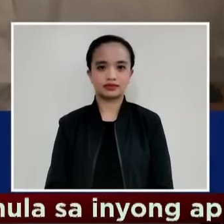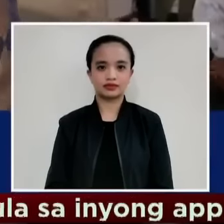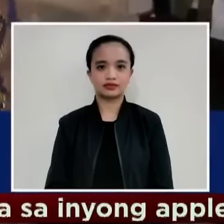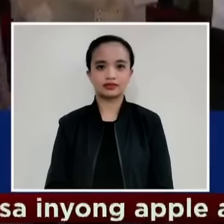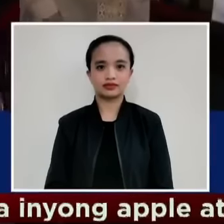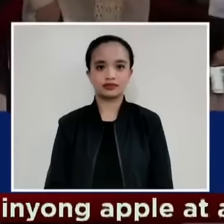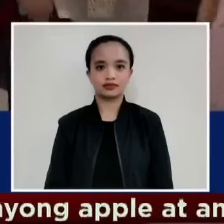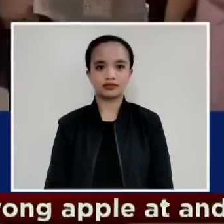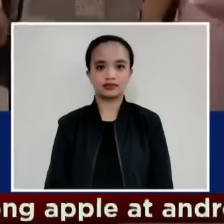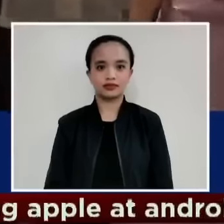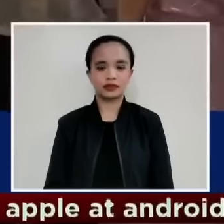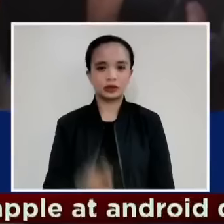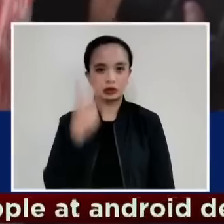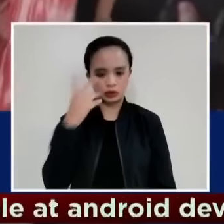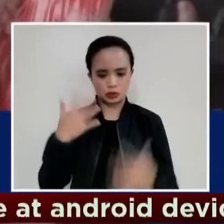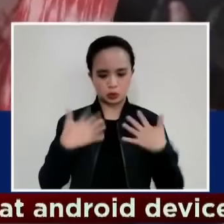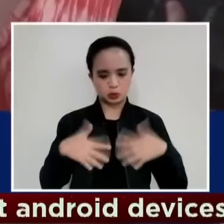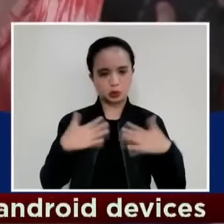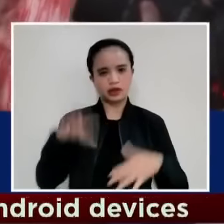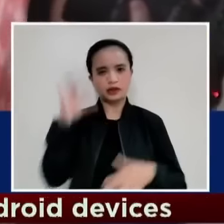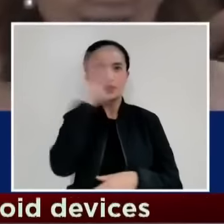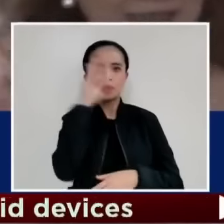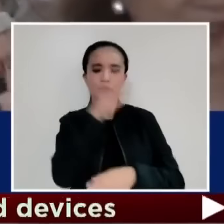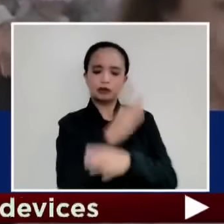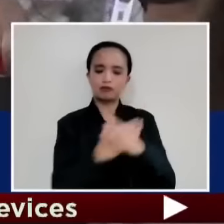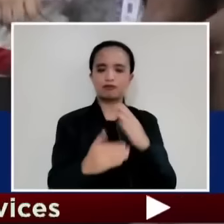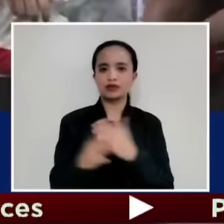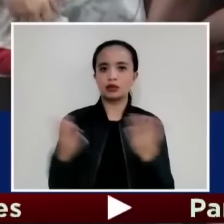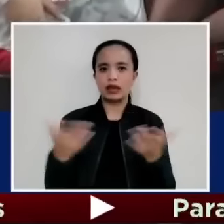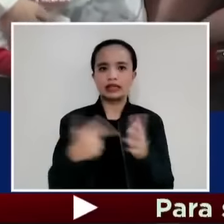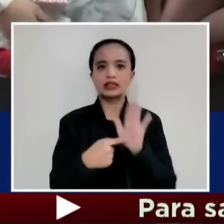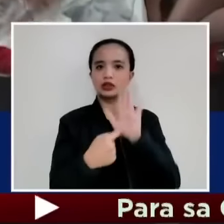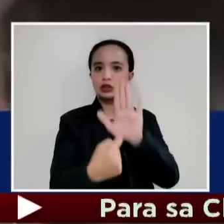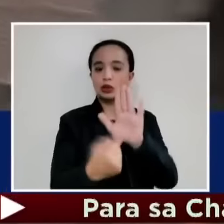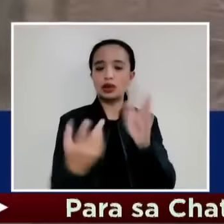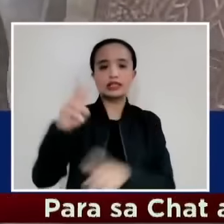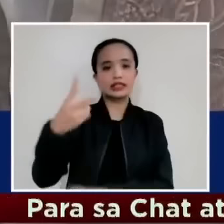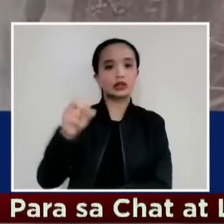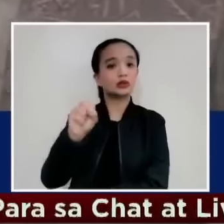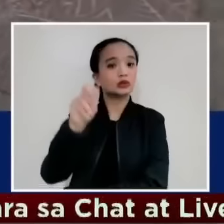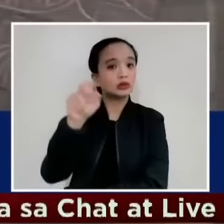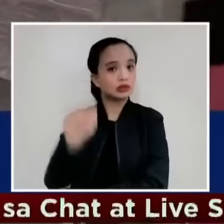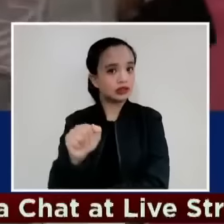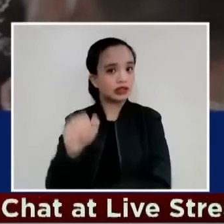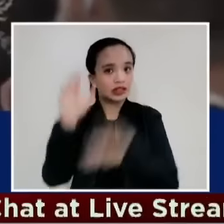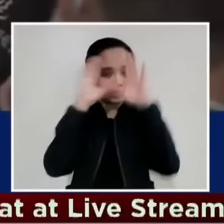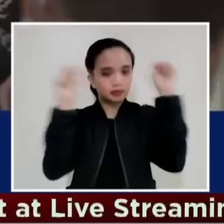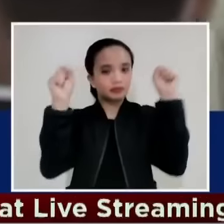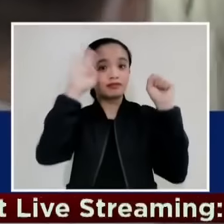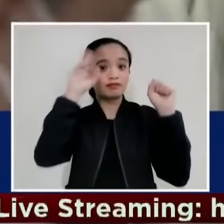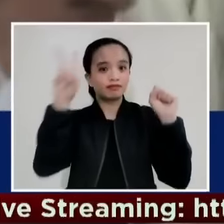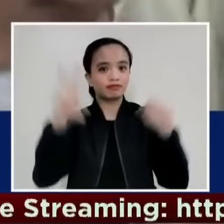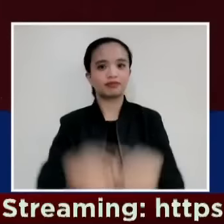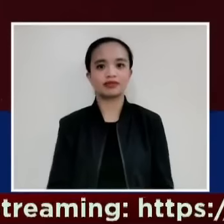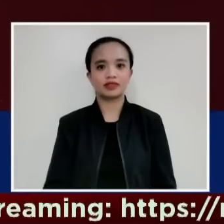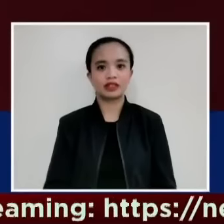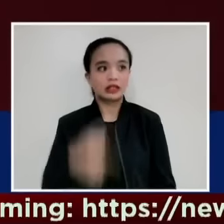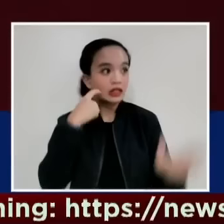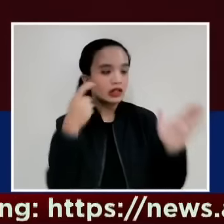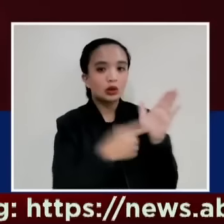Pinoy na Pinoy ang mga kasuota ng ilang mambabatas na inirampa sa ikalawang sona ni Pangulong Ferdinand Marcos Jr. Agaw pansin